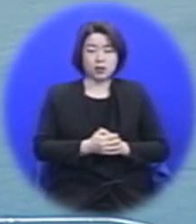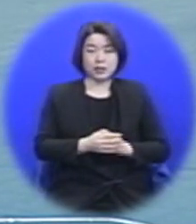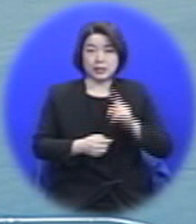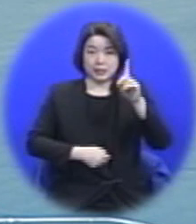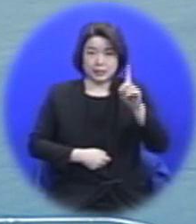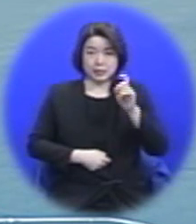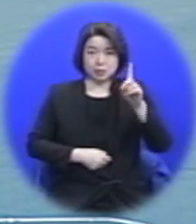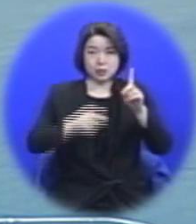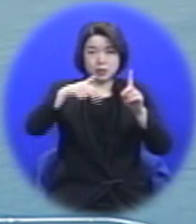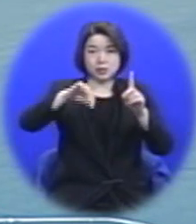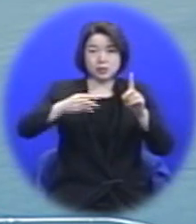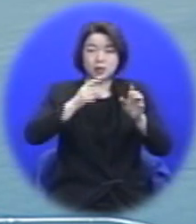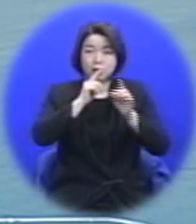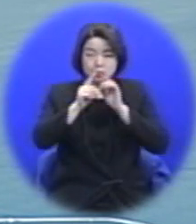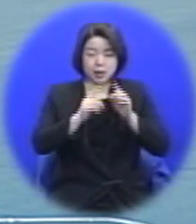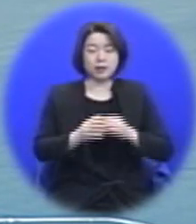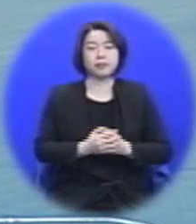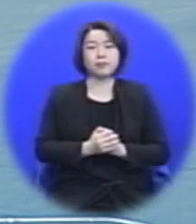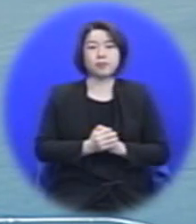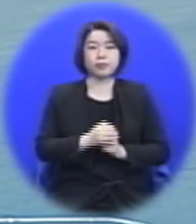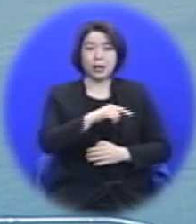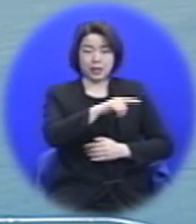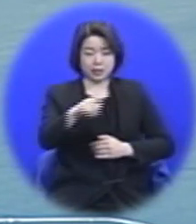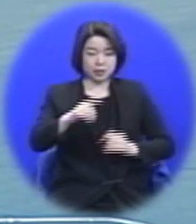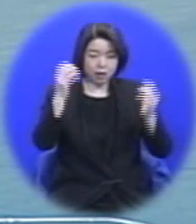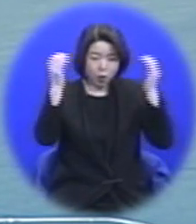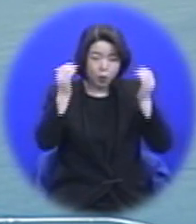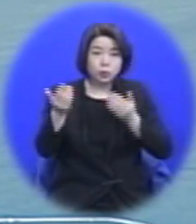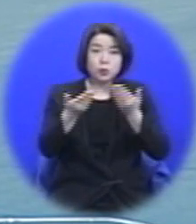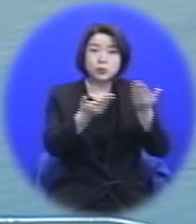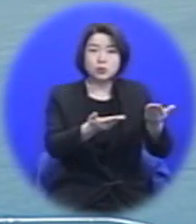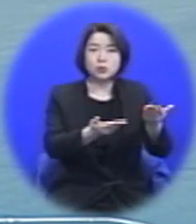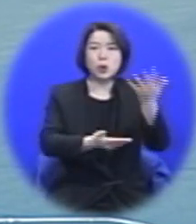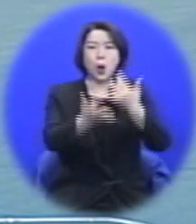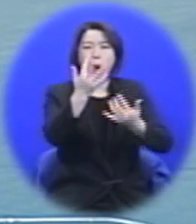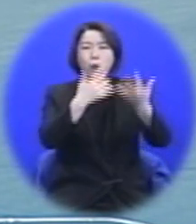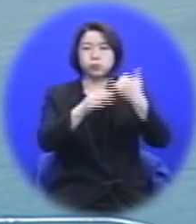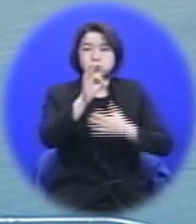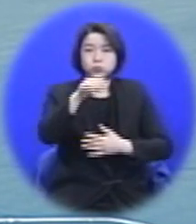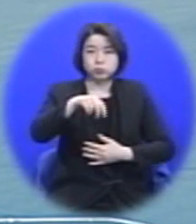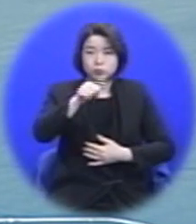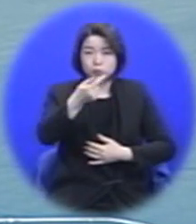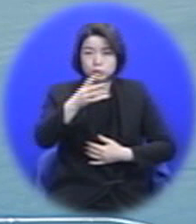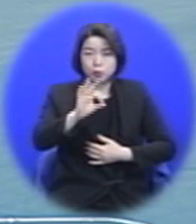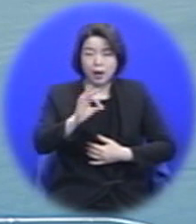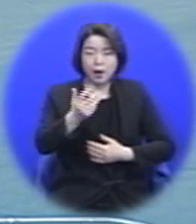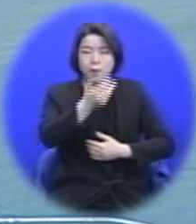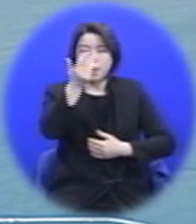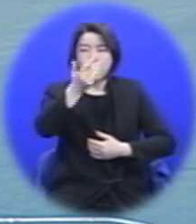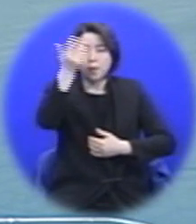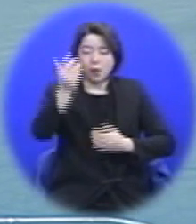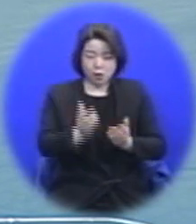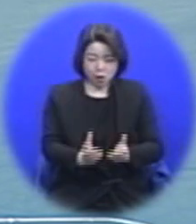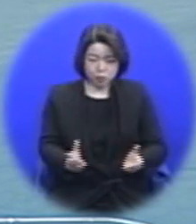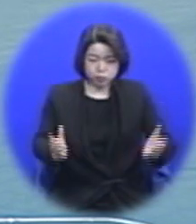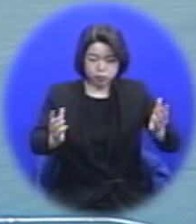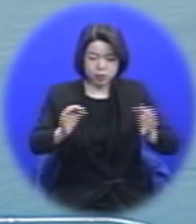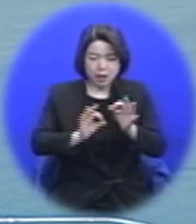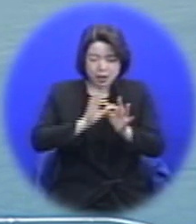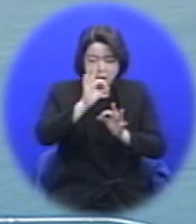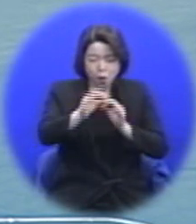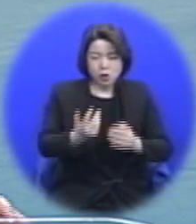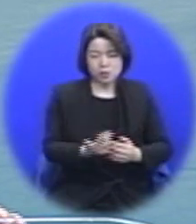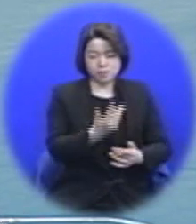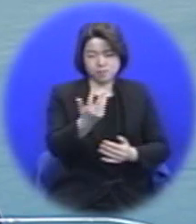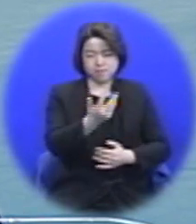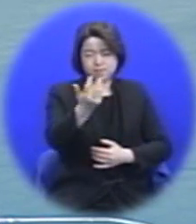11절에 이렇게 말합니다. 그들에게 고통을 주는 불과 유황의 연기가 그 구덩이에서 영원히 올라올 것이며